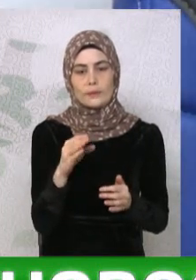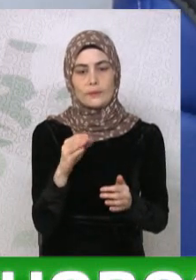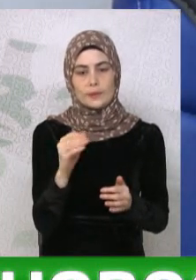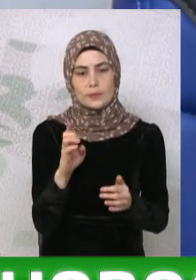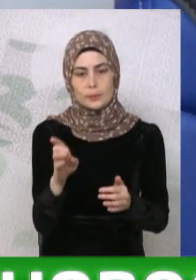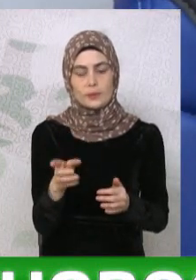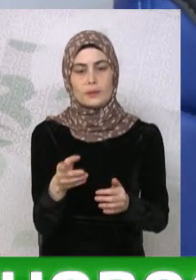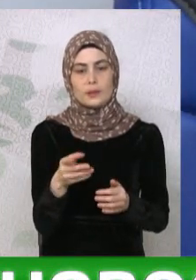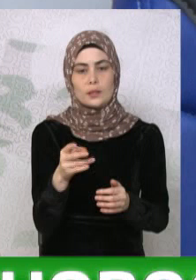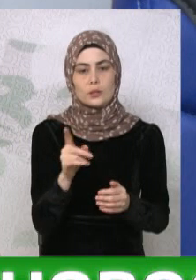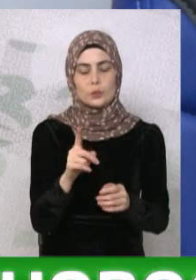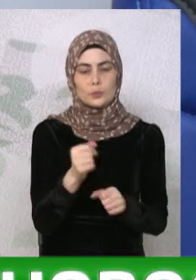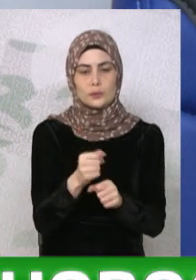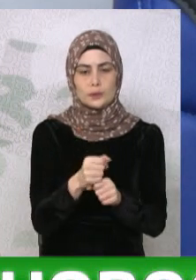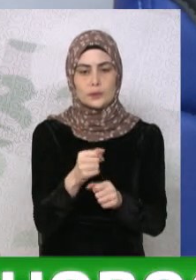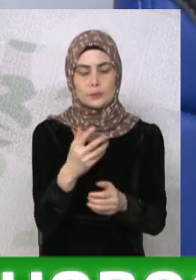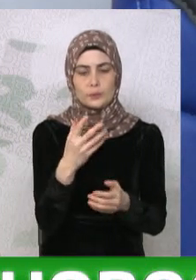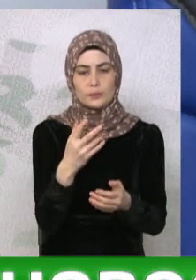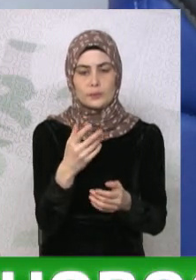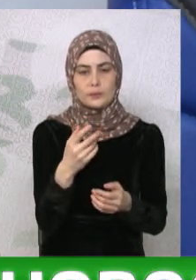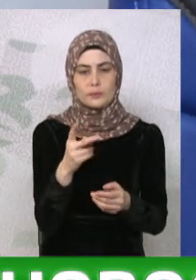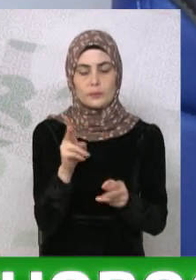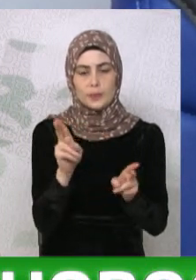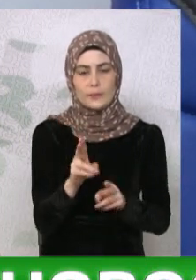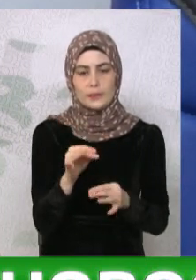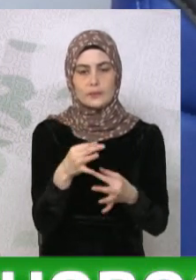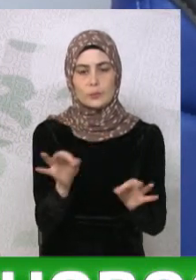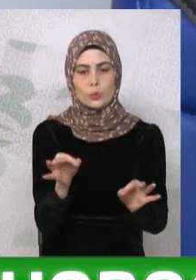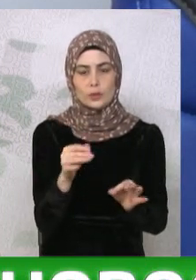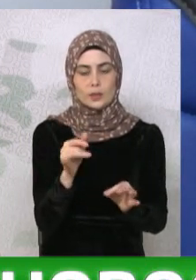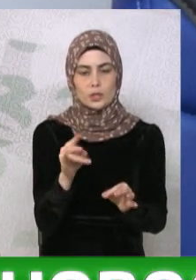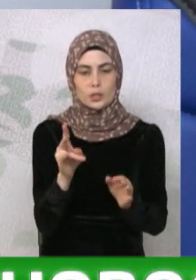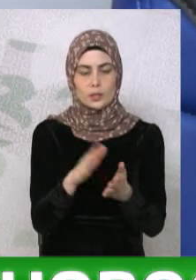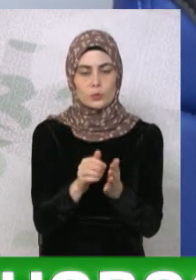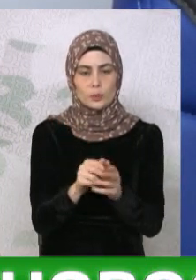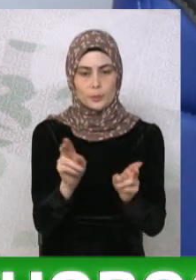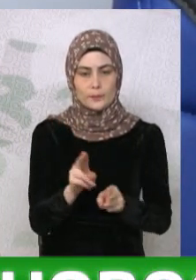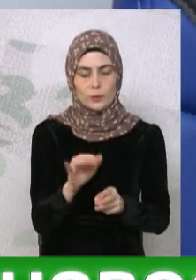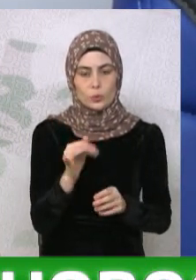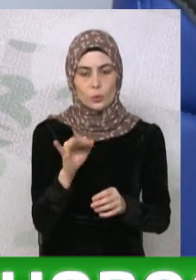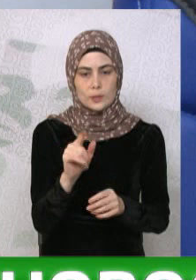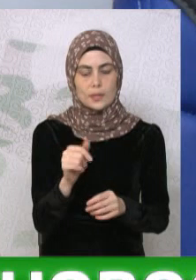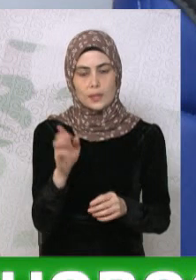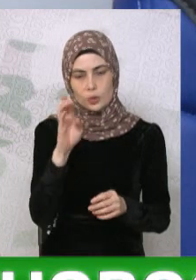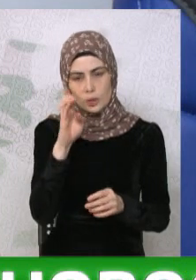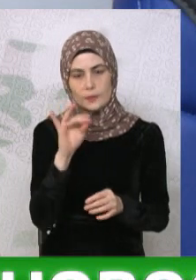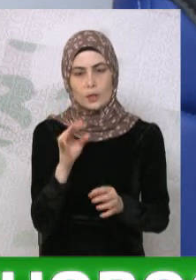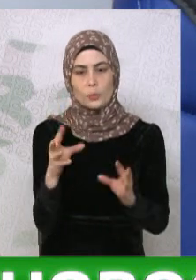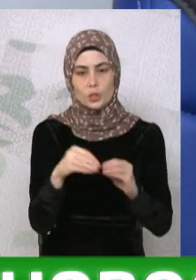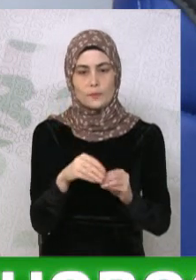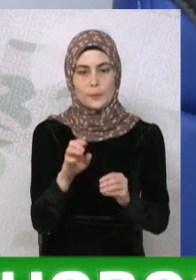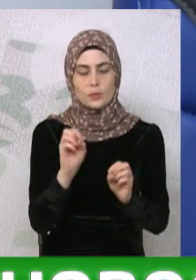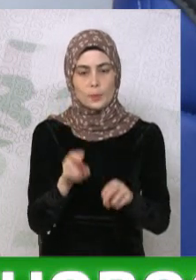безопасности заключения о наличии опасности нарушения прав и свобод граждан, угрозы государственной или общественной